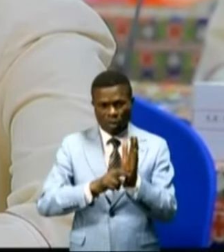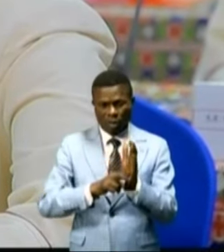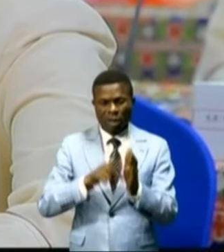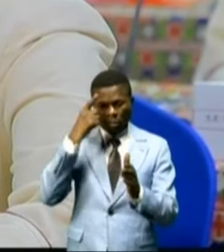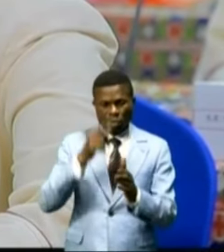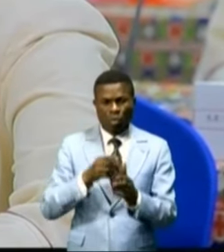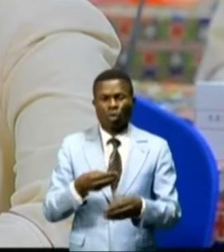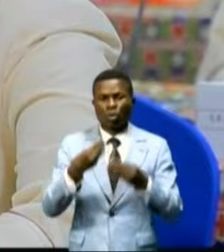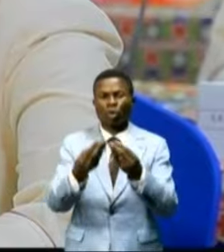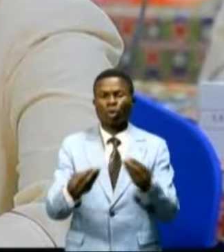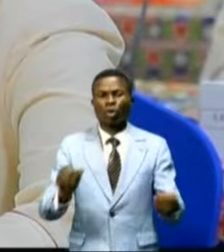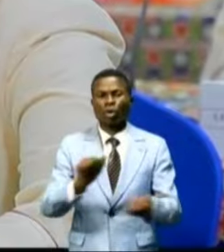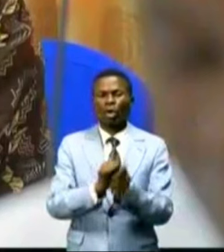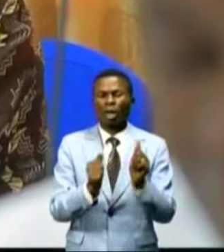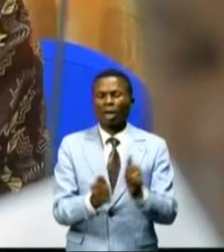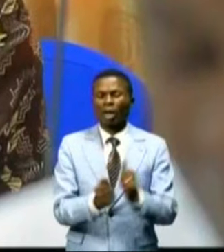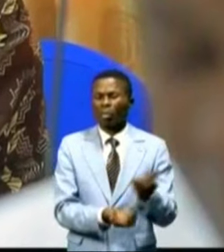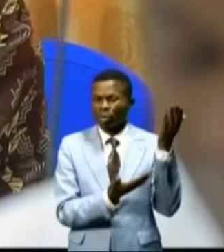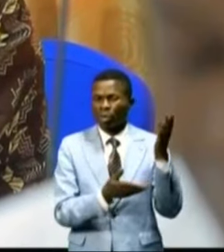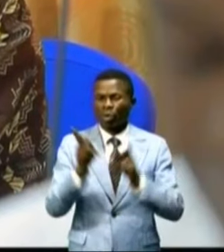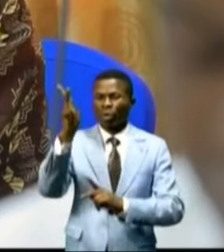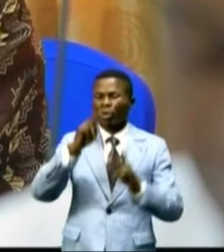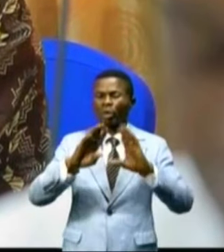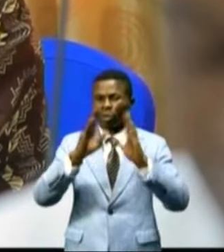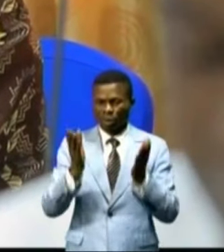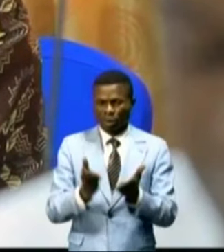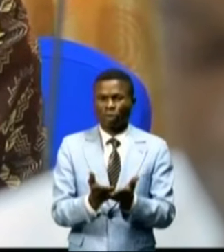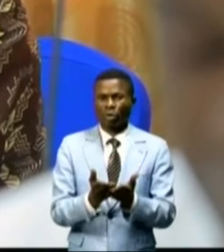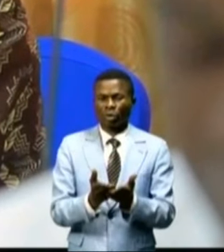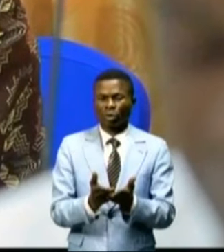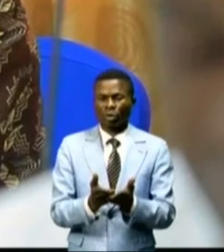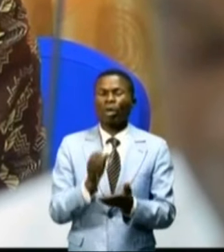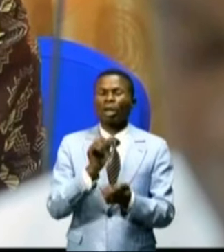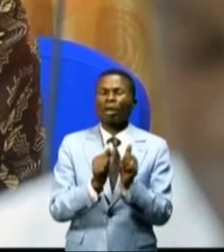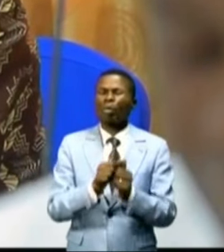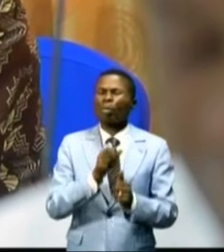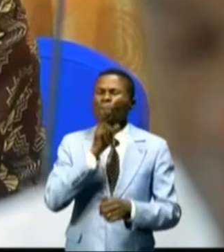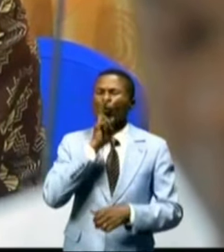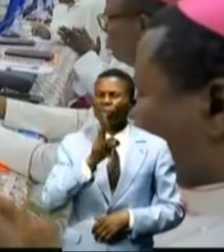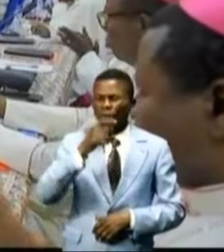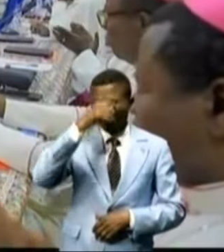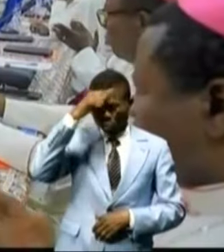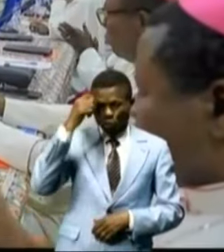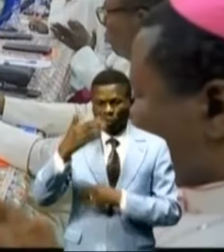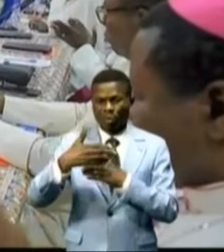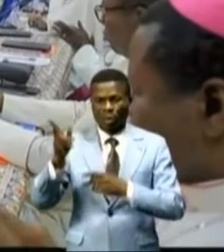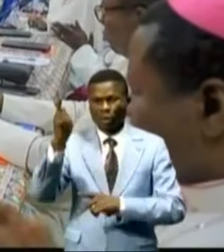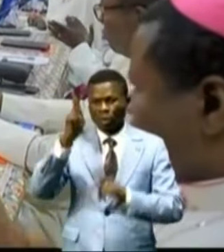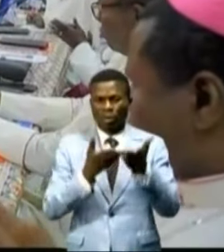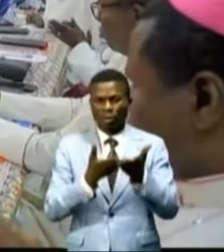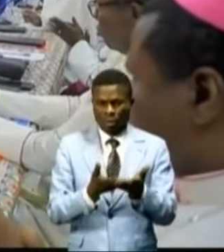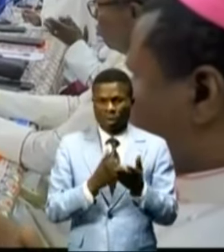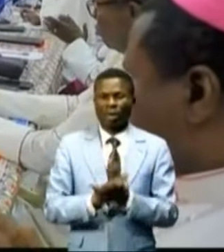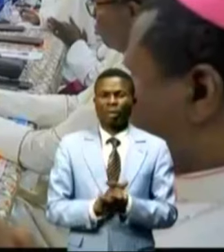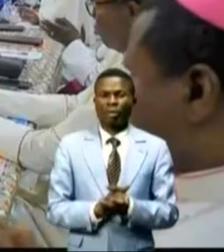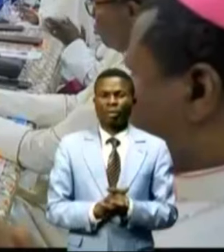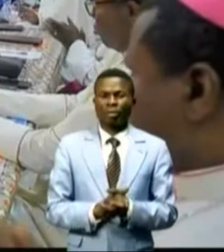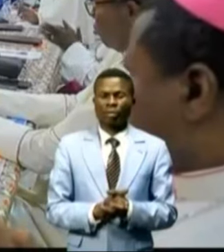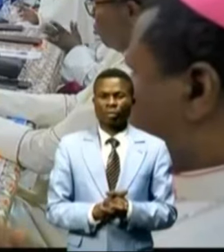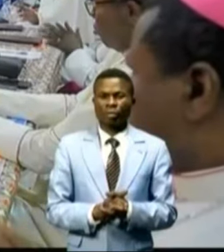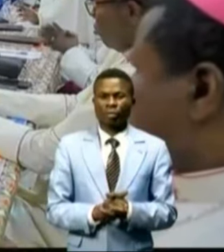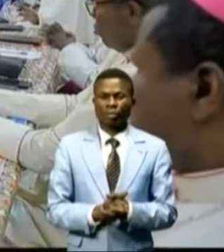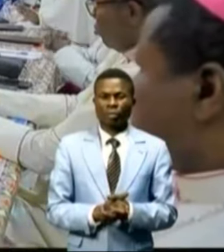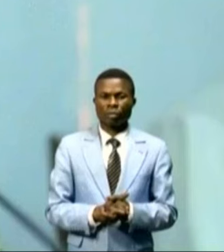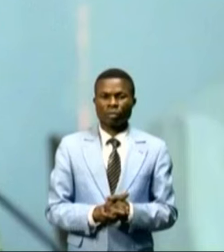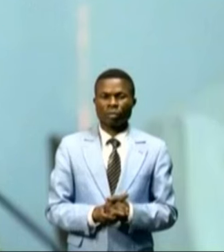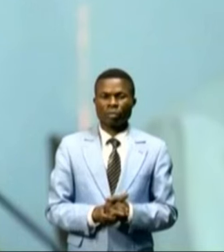les préoccupations exprimées par ceux qui vivent les réalités profondes aux côtés du peuple. Cette réunion des